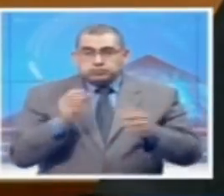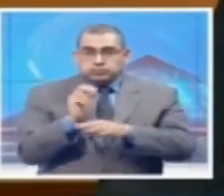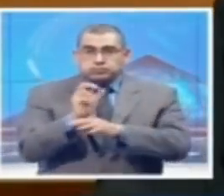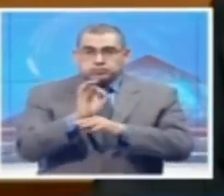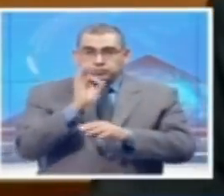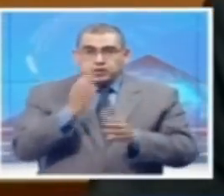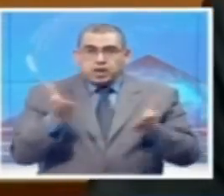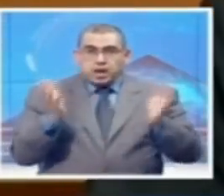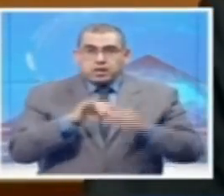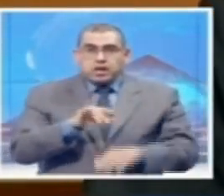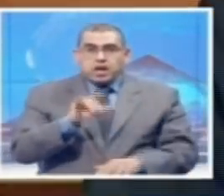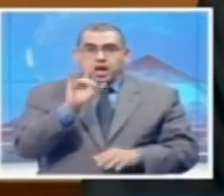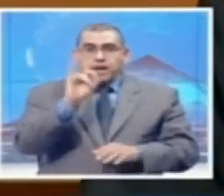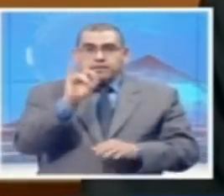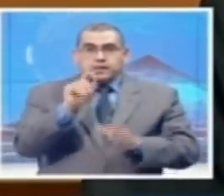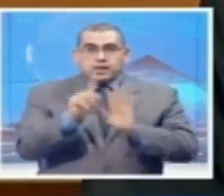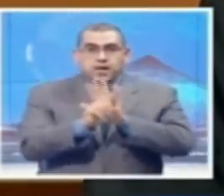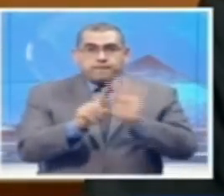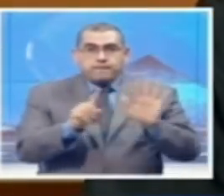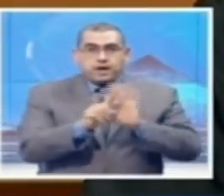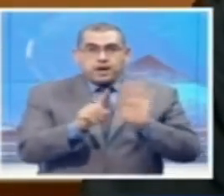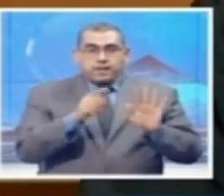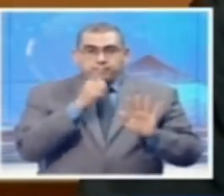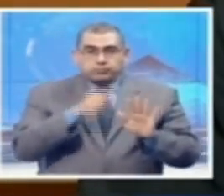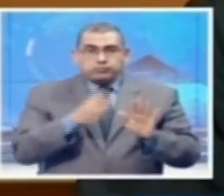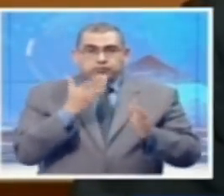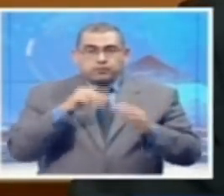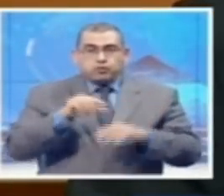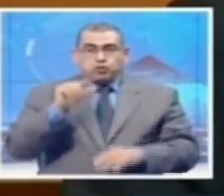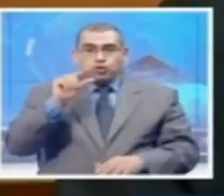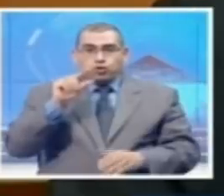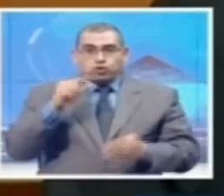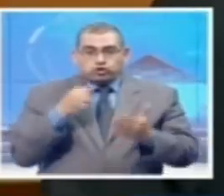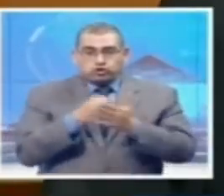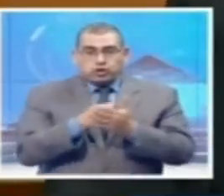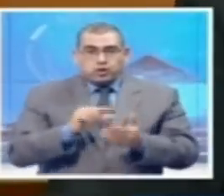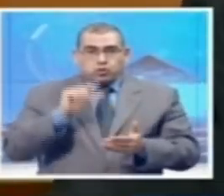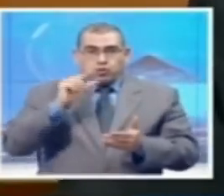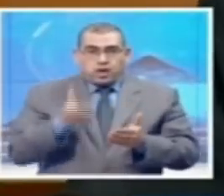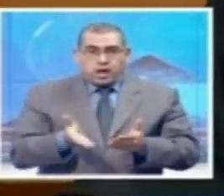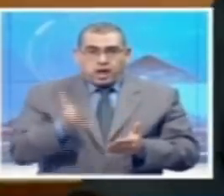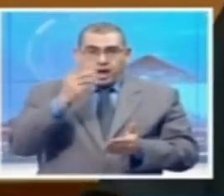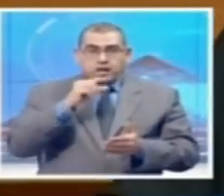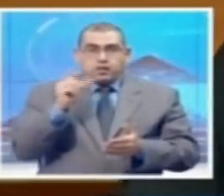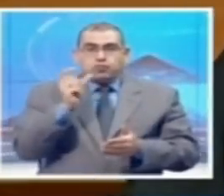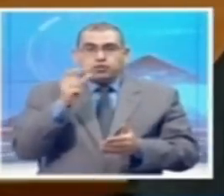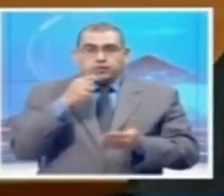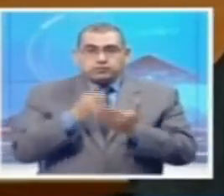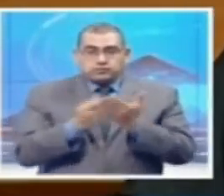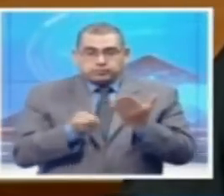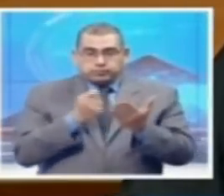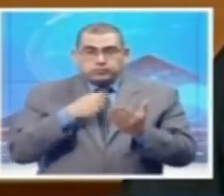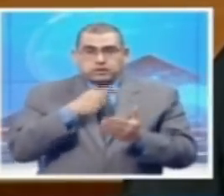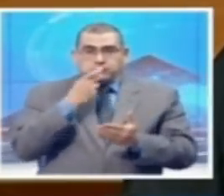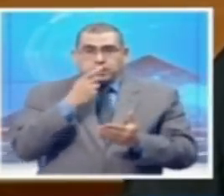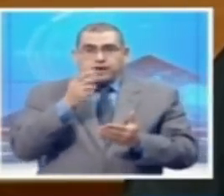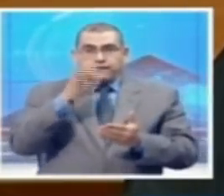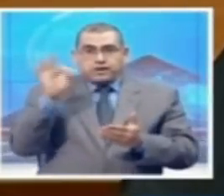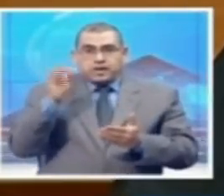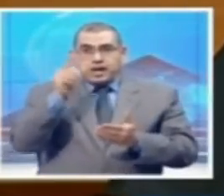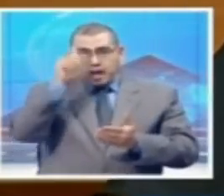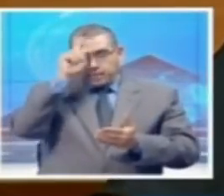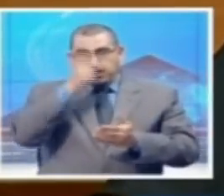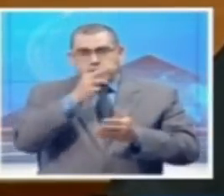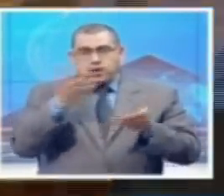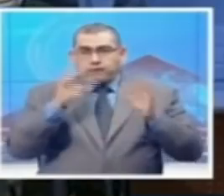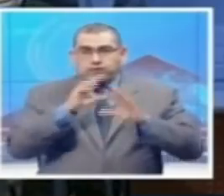من 50 إماما على درجة الدكتوراه في الدراسات الإسلامية باللغات الأجنبية، ونعد